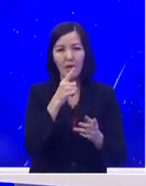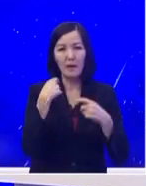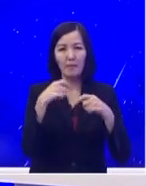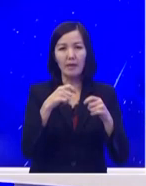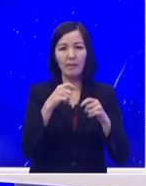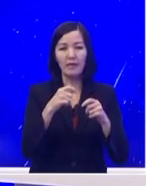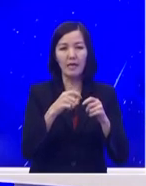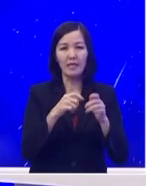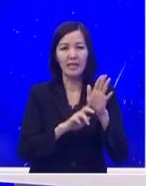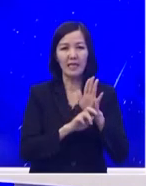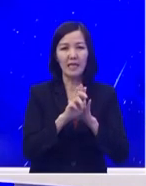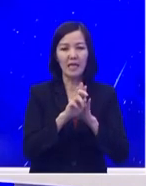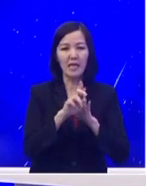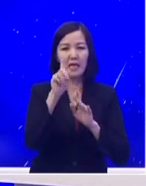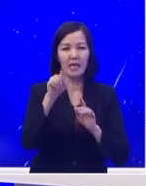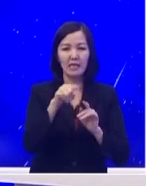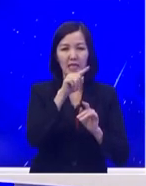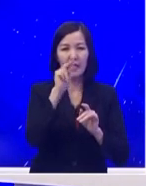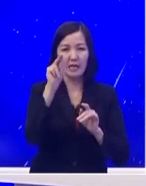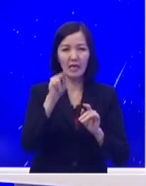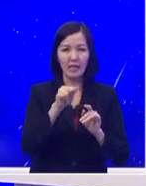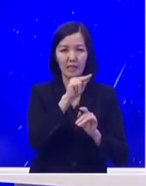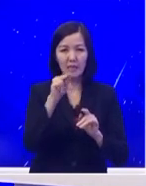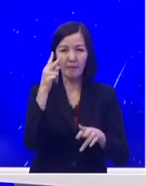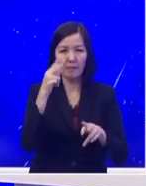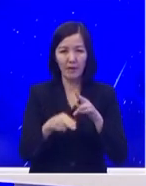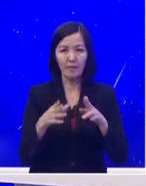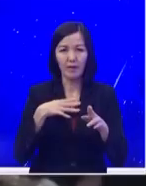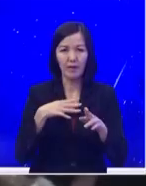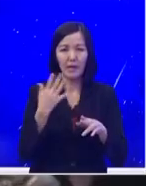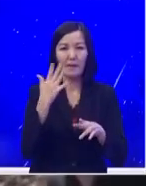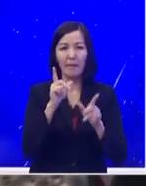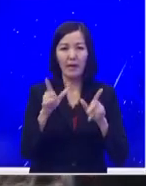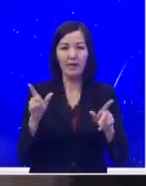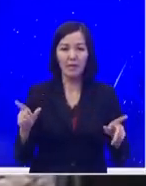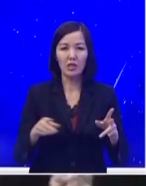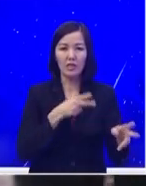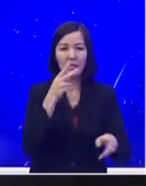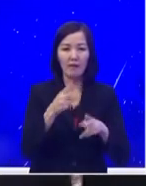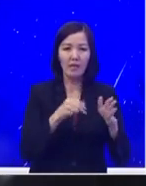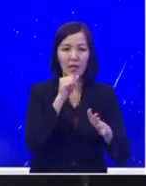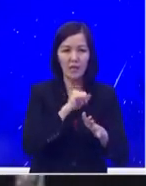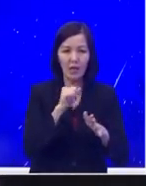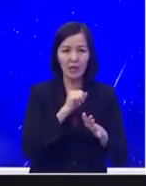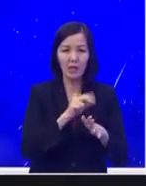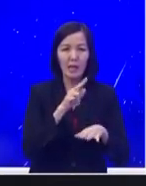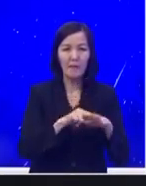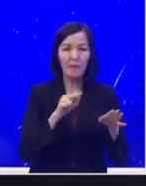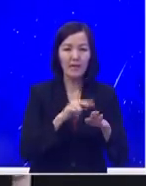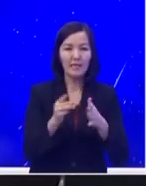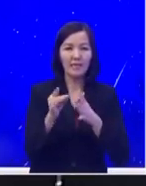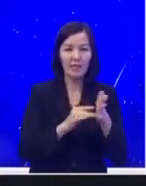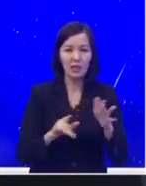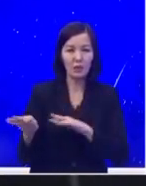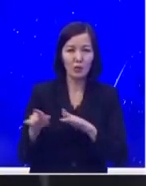пропадать кресты. 9 и 10 марта в полицию города Текели обратилось 5 граждан с заявлениями о кражах. Полиция мгновенно